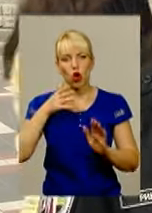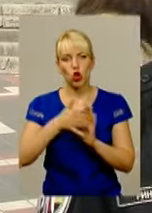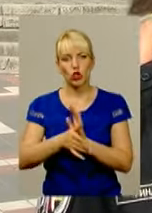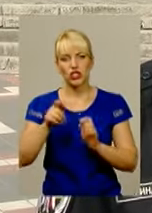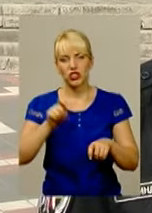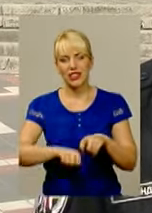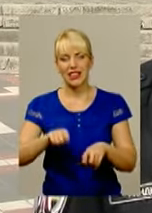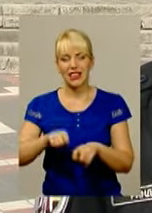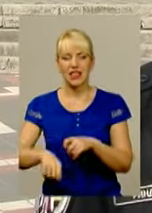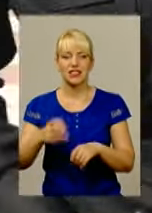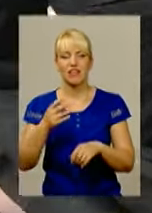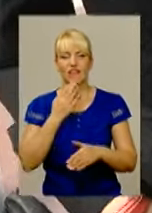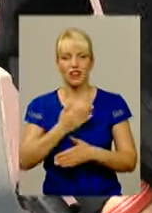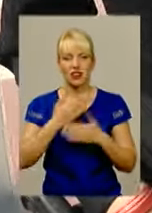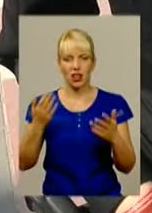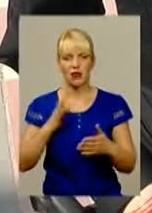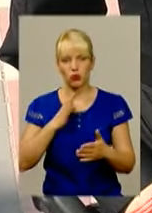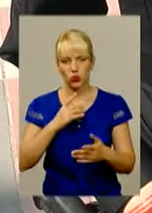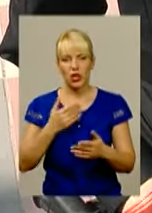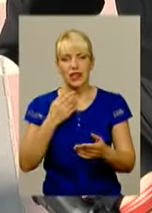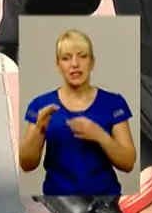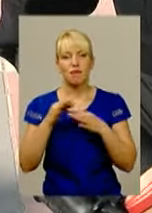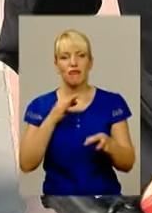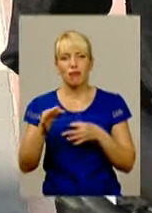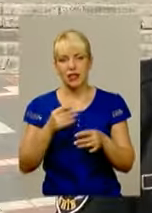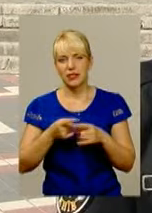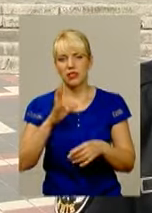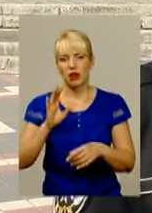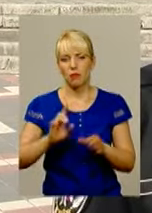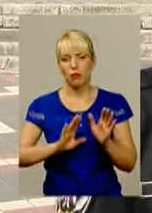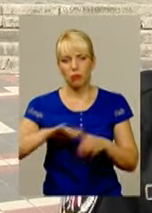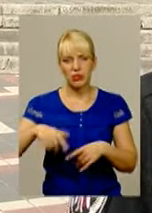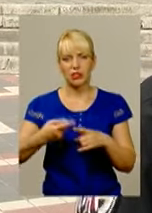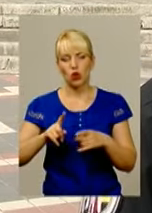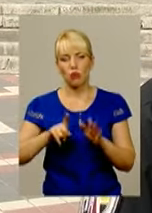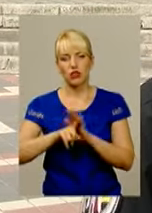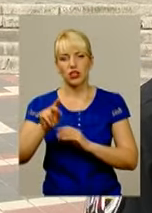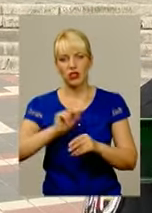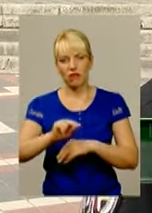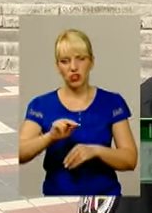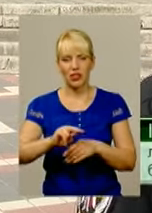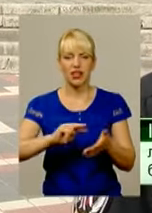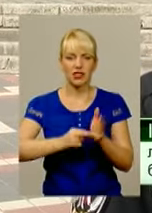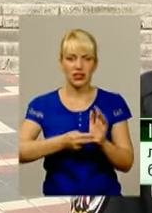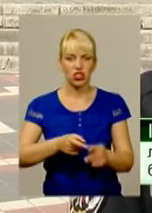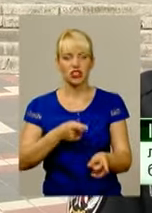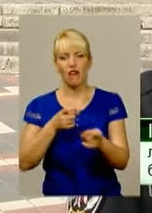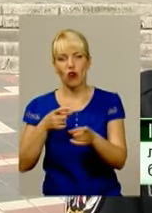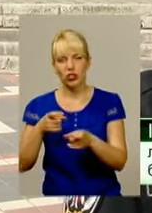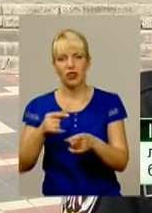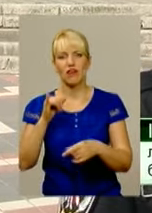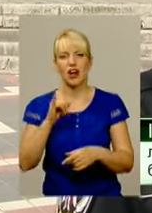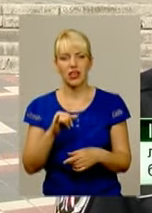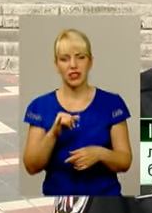фінальний етап – це була співбесіда. Після того розпочалось навчання. Була і тактична підготовка, і вогнева підготовка,